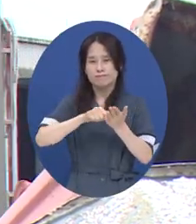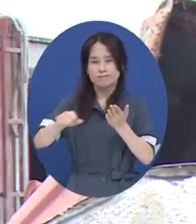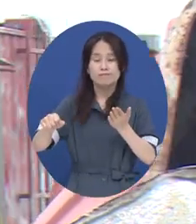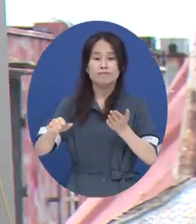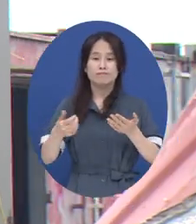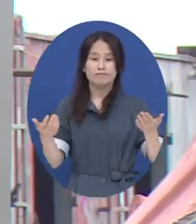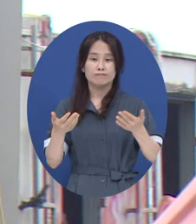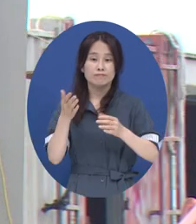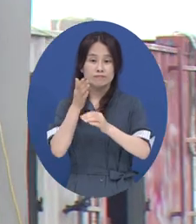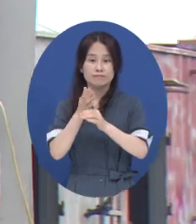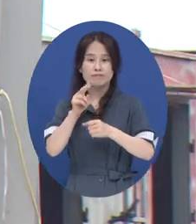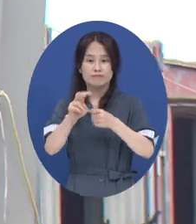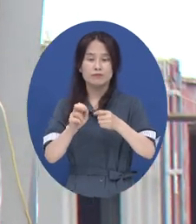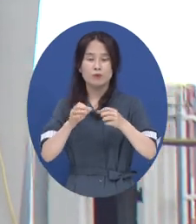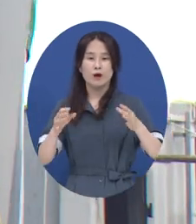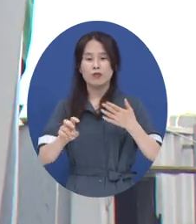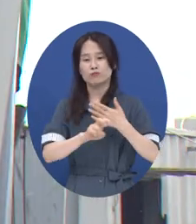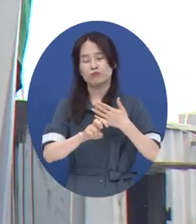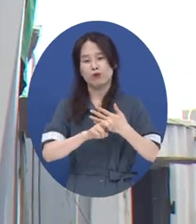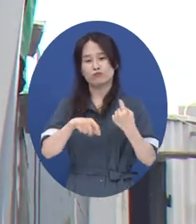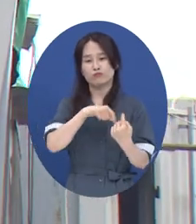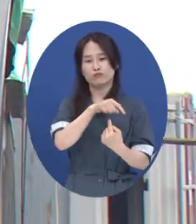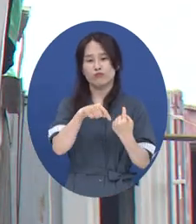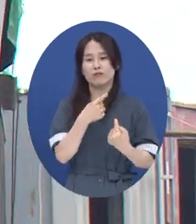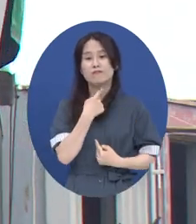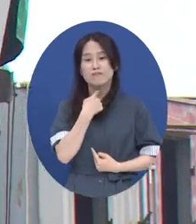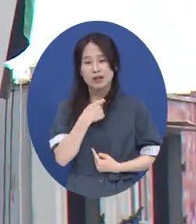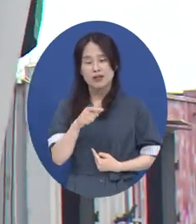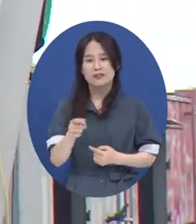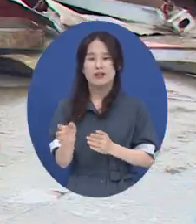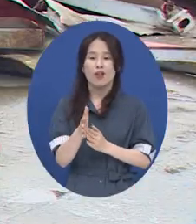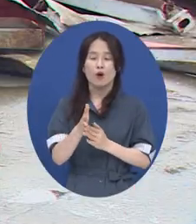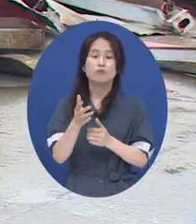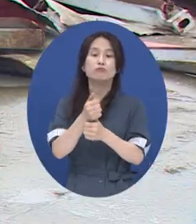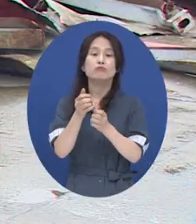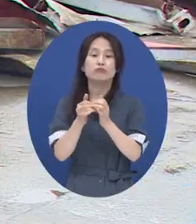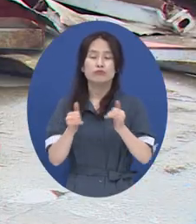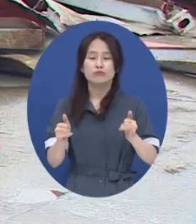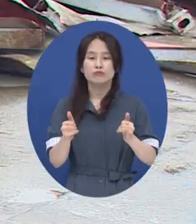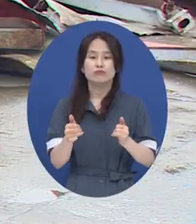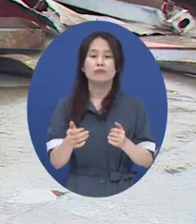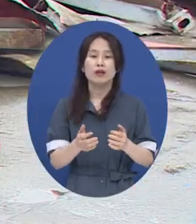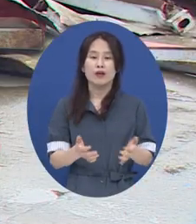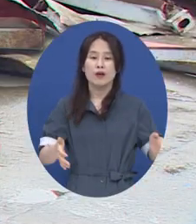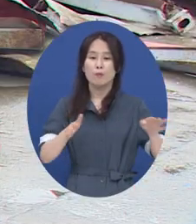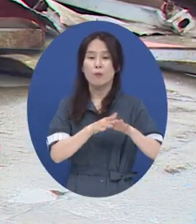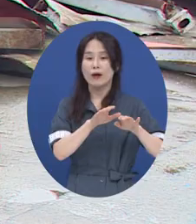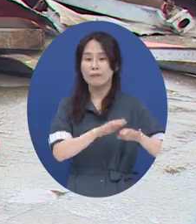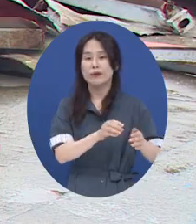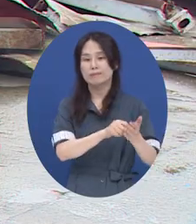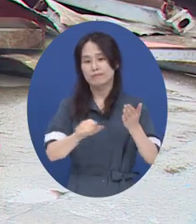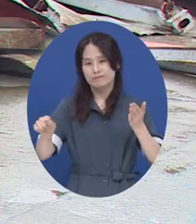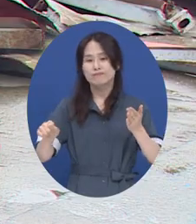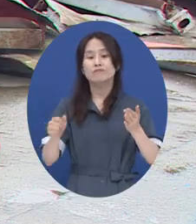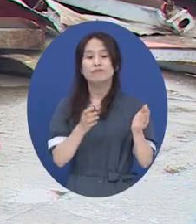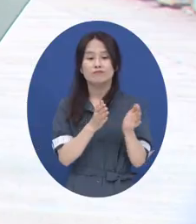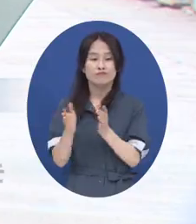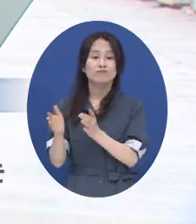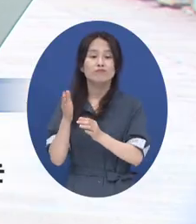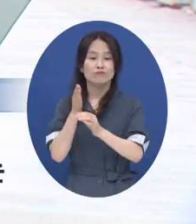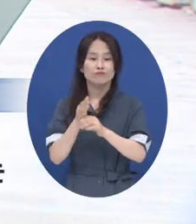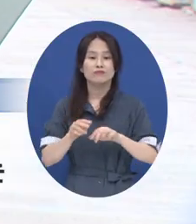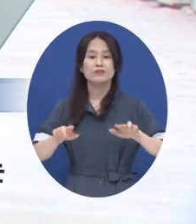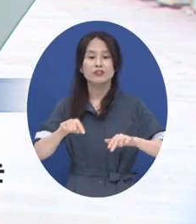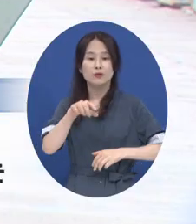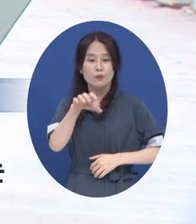한창입니다. 20년간 불법으로 운영되던 이 지역 어부들의 어구 보관함을 치우는 겁니다.